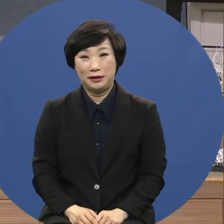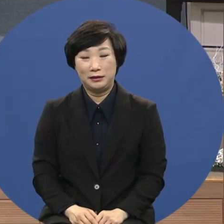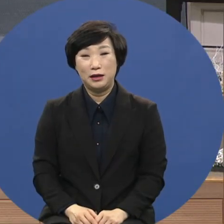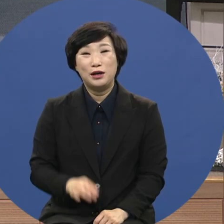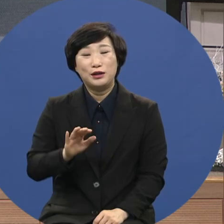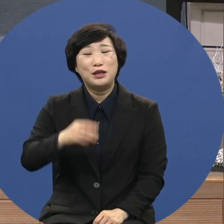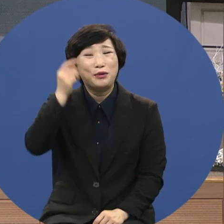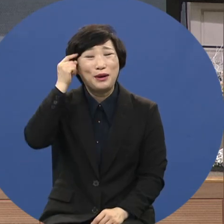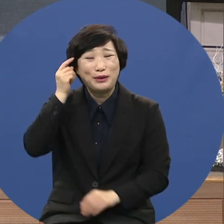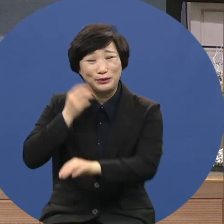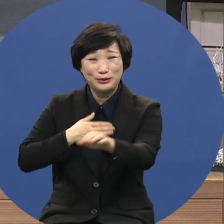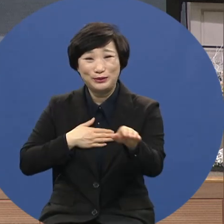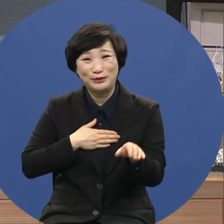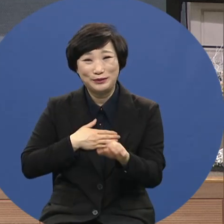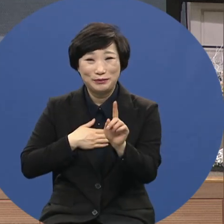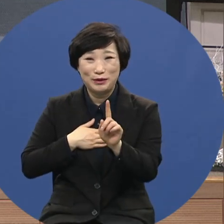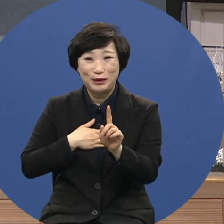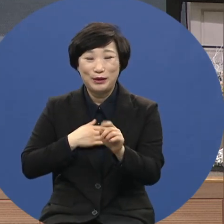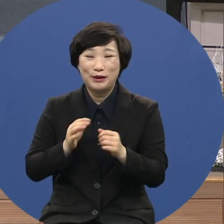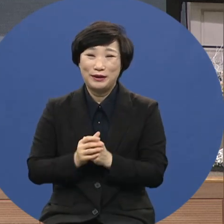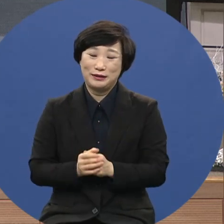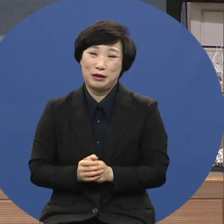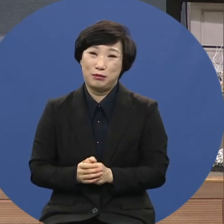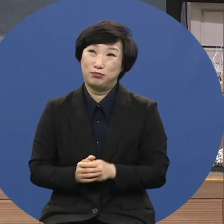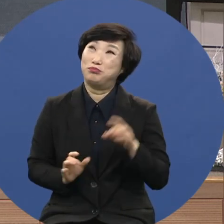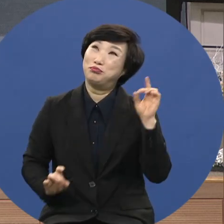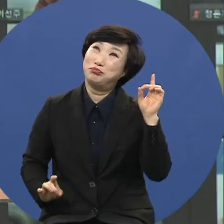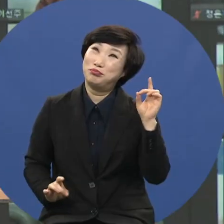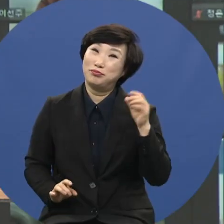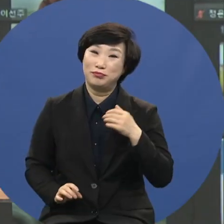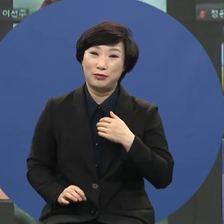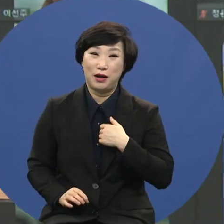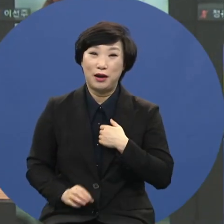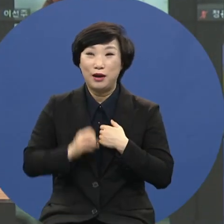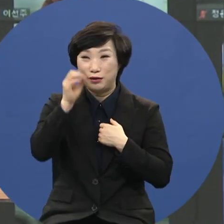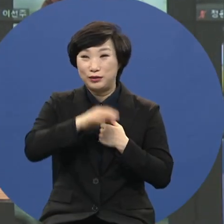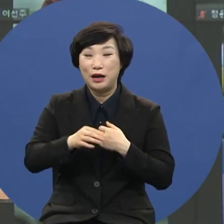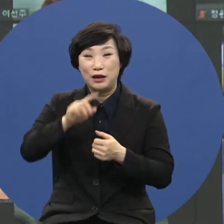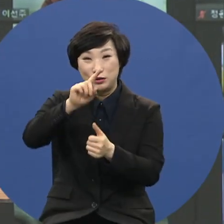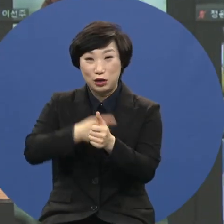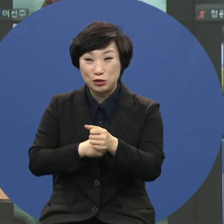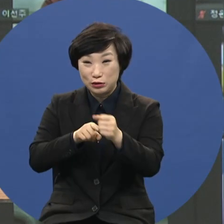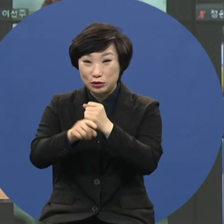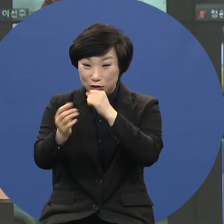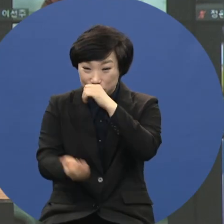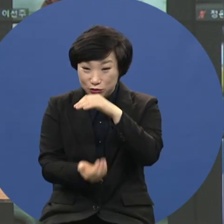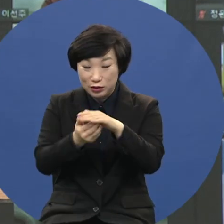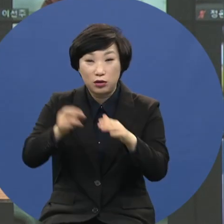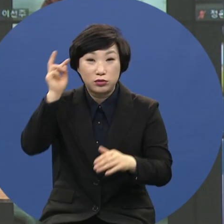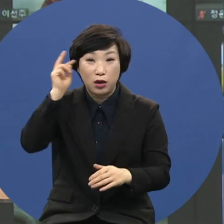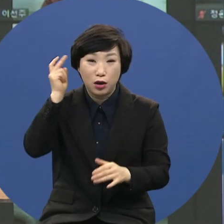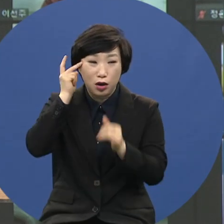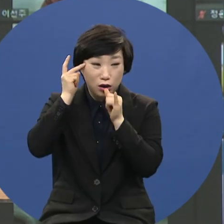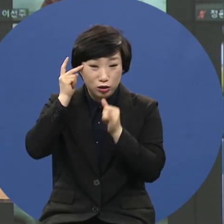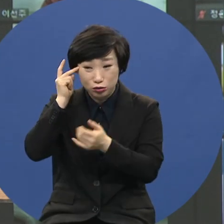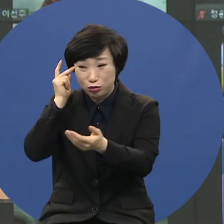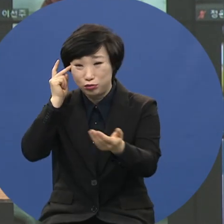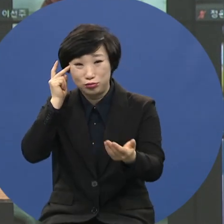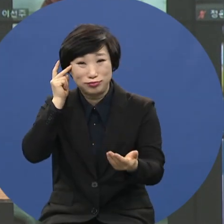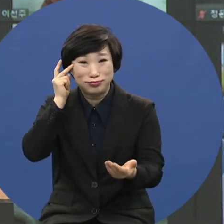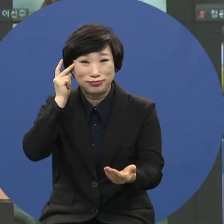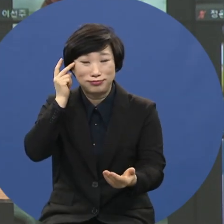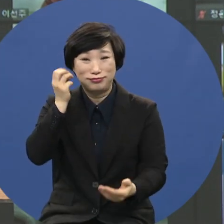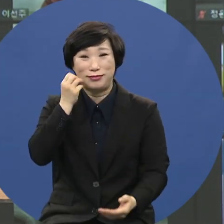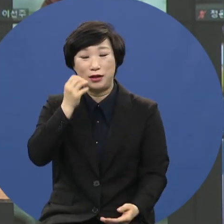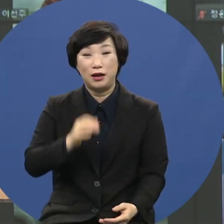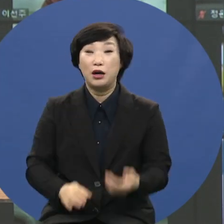근데 어째서 우리는 가만히 앉아만 있어도 그냥 뜻이 이루어지는 줄로 착각하고 있느냐?